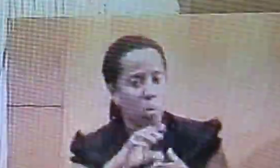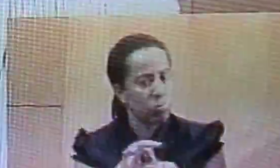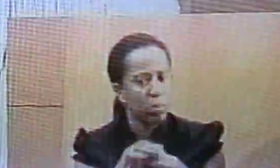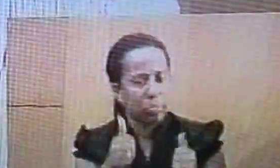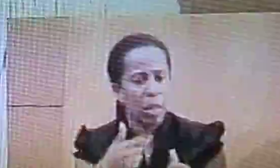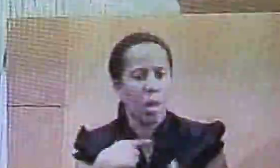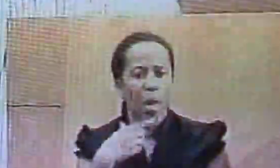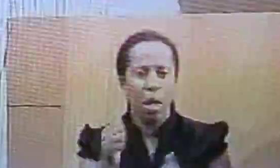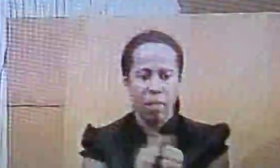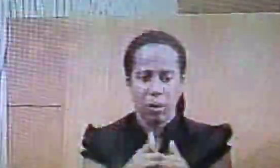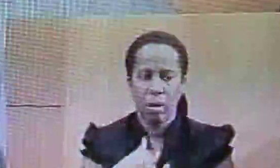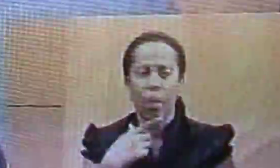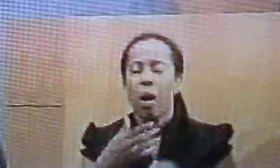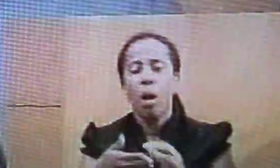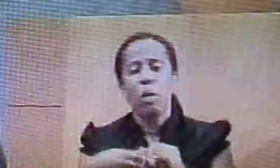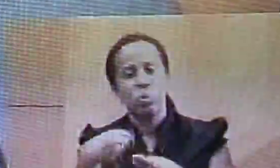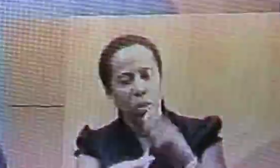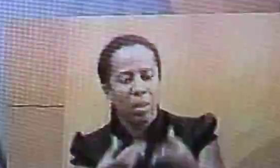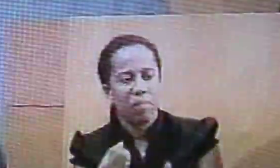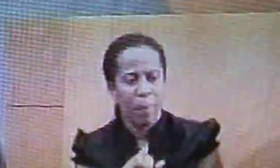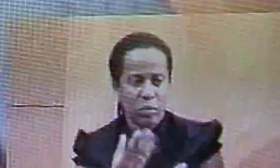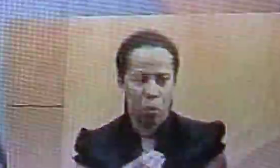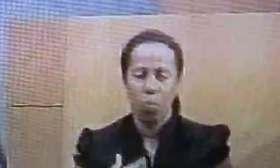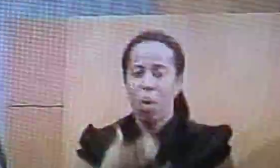porte l'information.